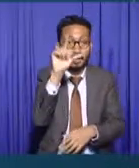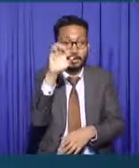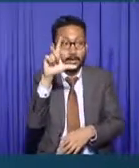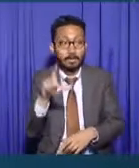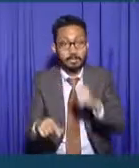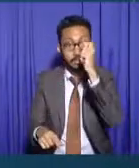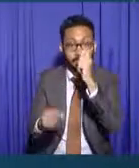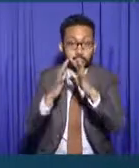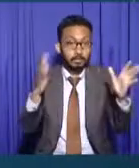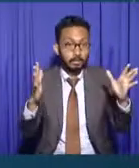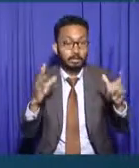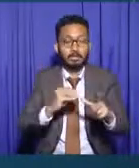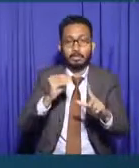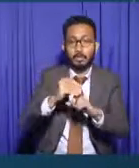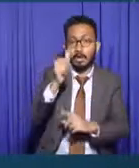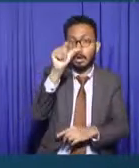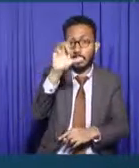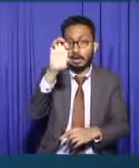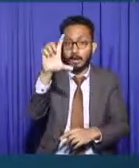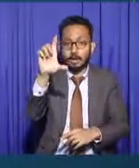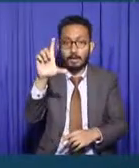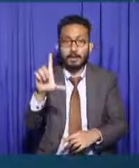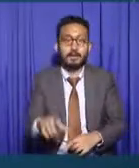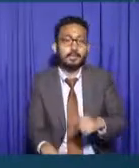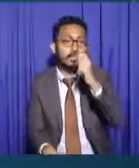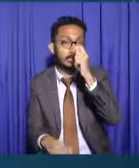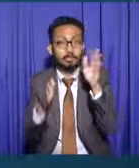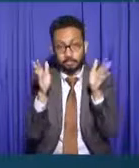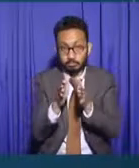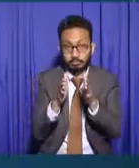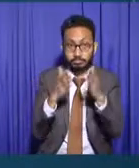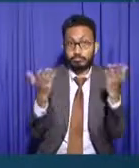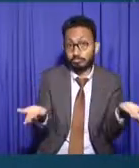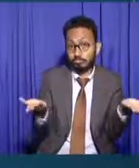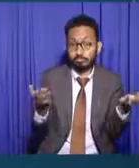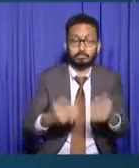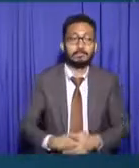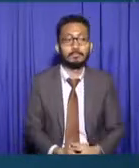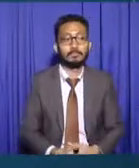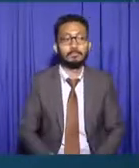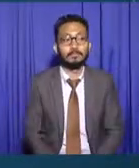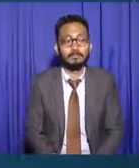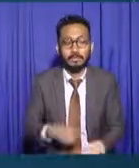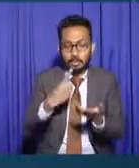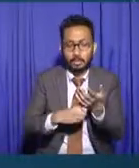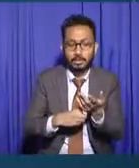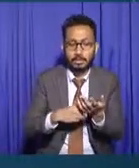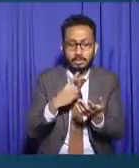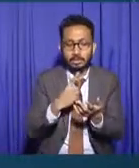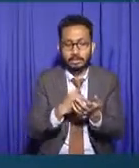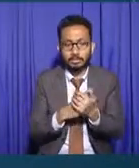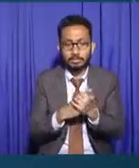ada yang membawa Alil t besar atau Alil di kecil